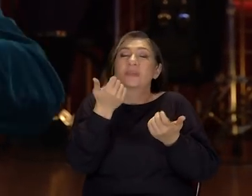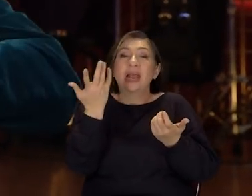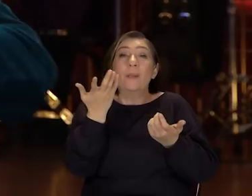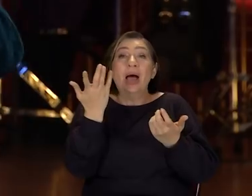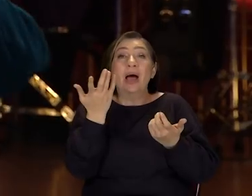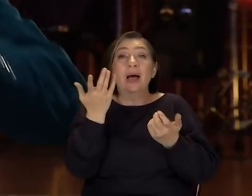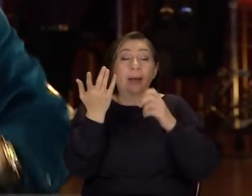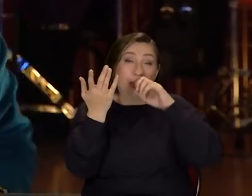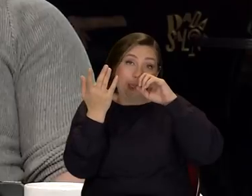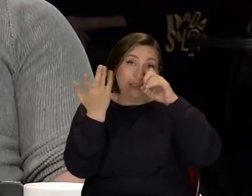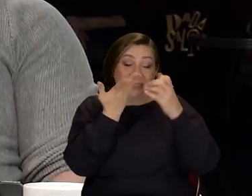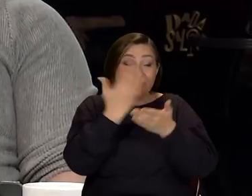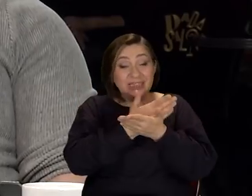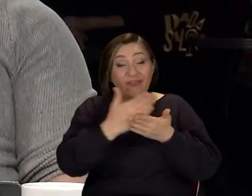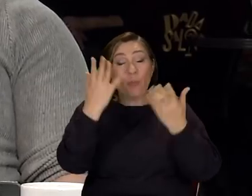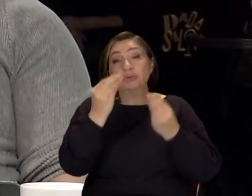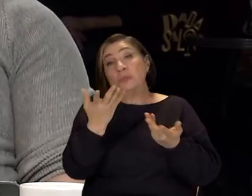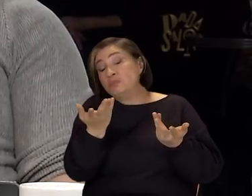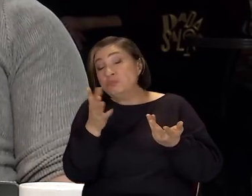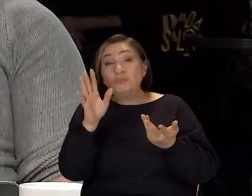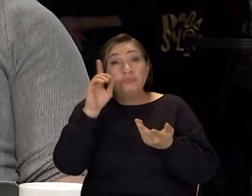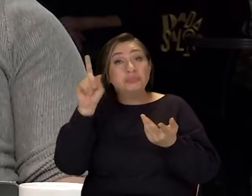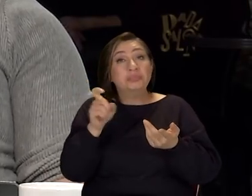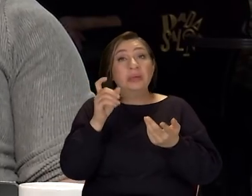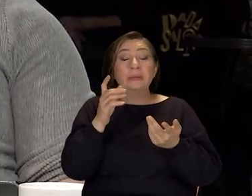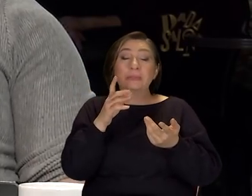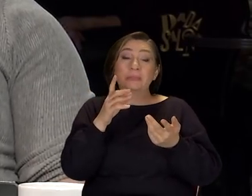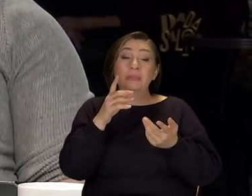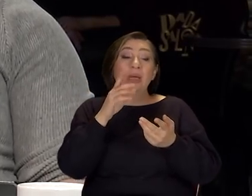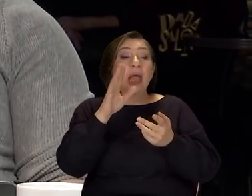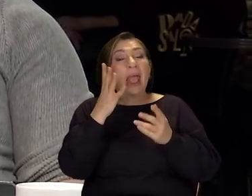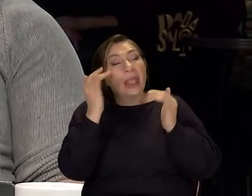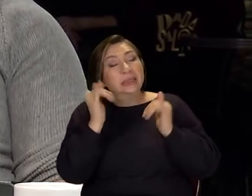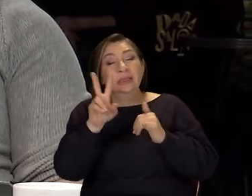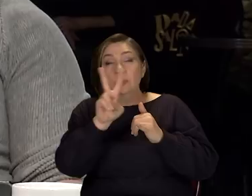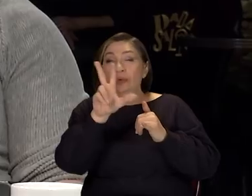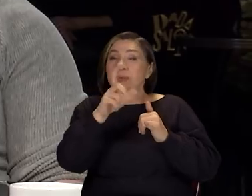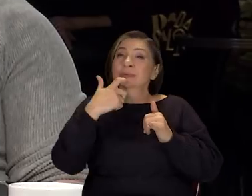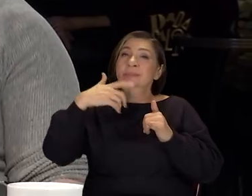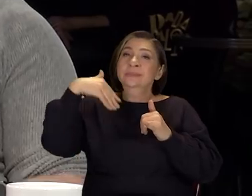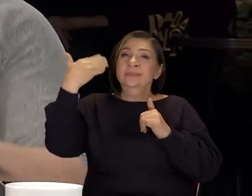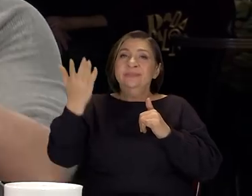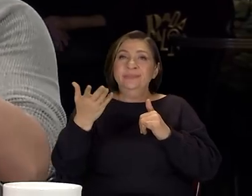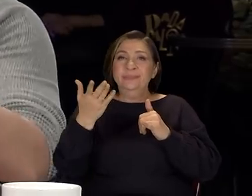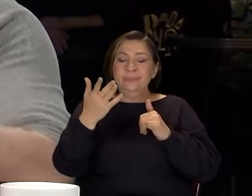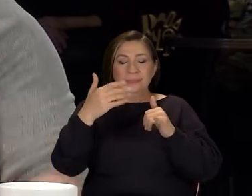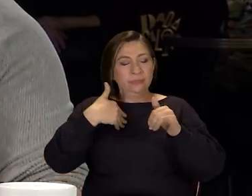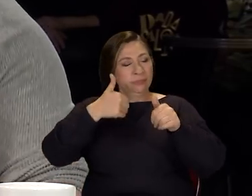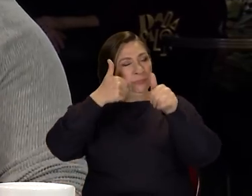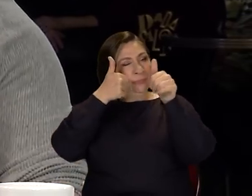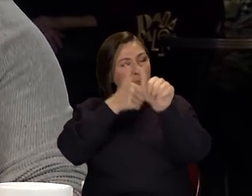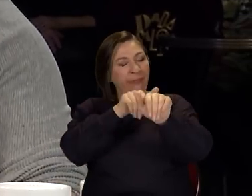milyon falan filan ama nasıl bir yol izleyecek acaba? Ya en azından bir 20 yıl 30 yıl sonra da arkasında